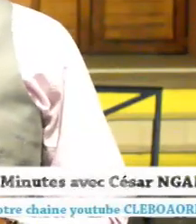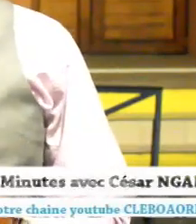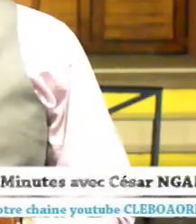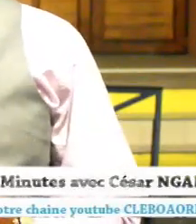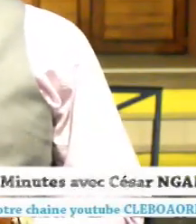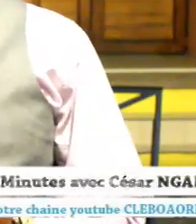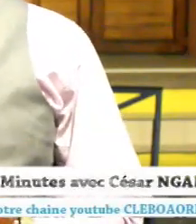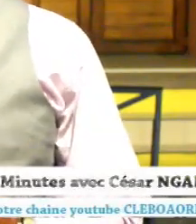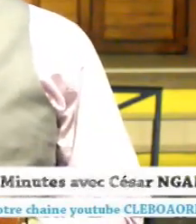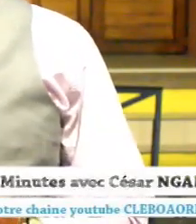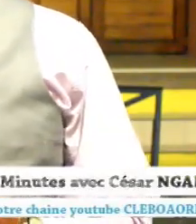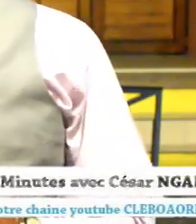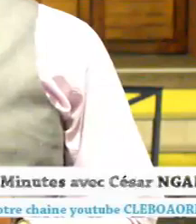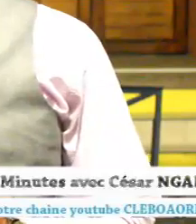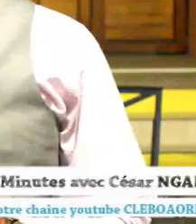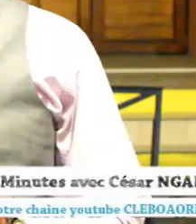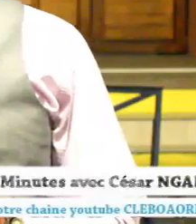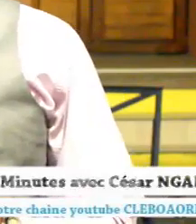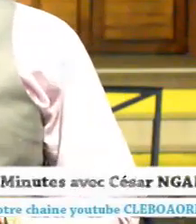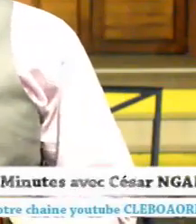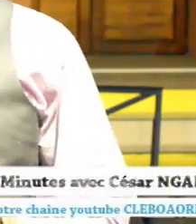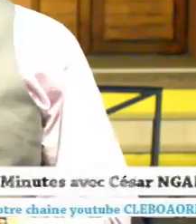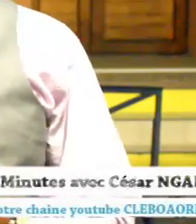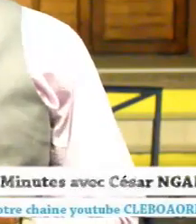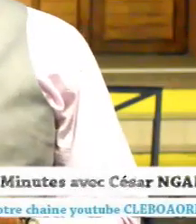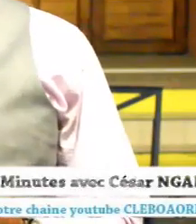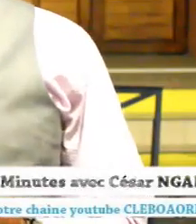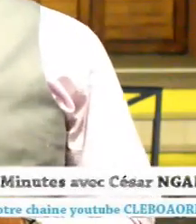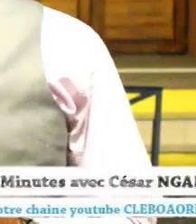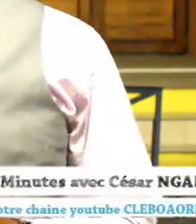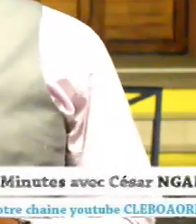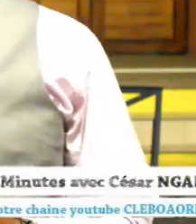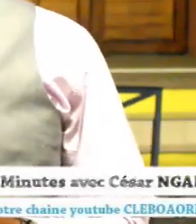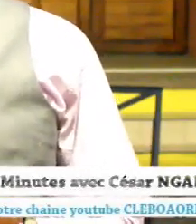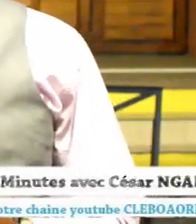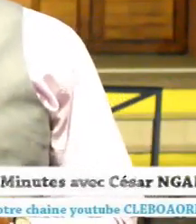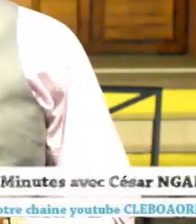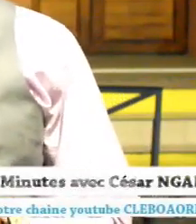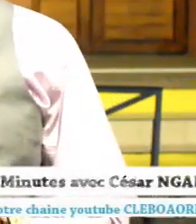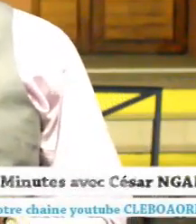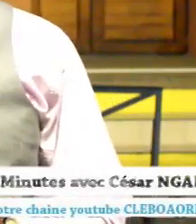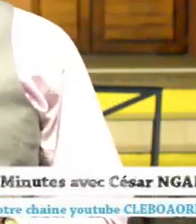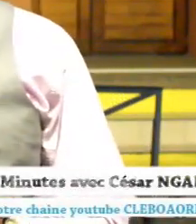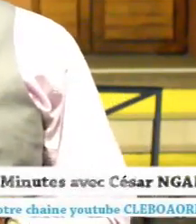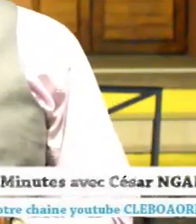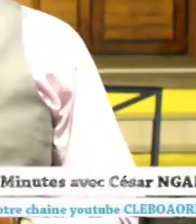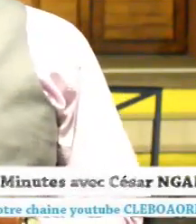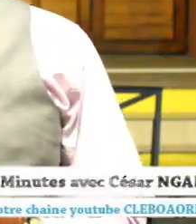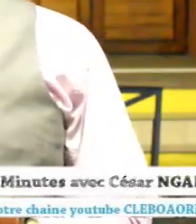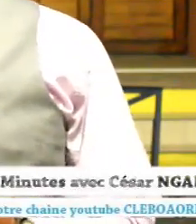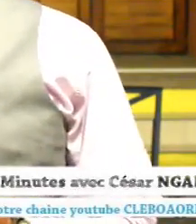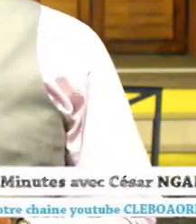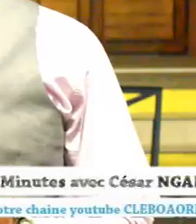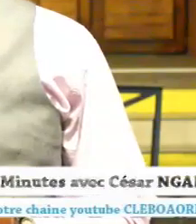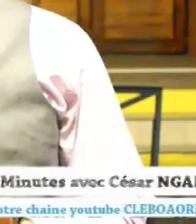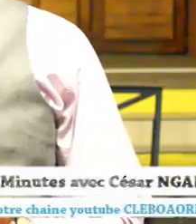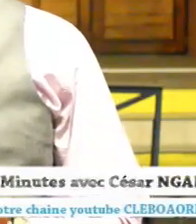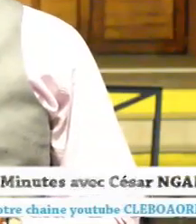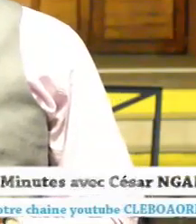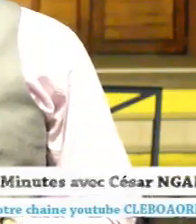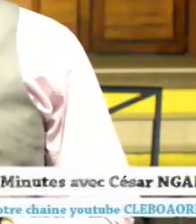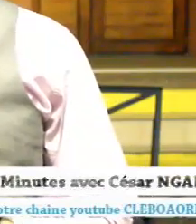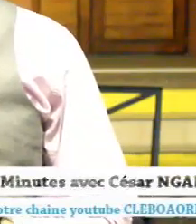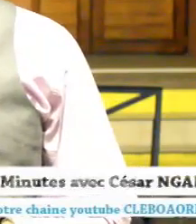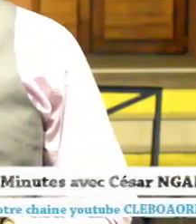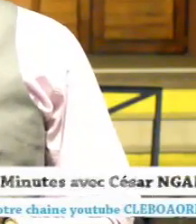confirmé bino bato tout bazala ki na kati bato tout bazana kati ya gouvernement wana bazali imposé par le président de la République